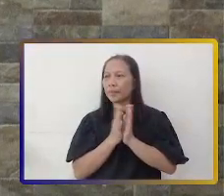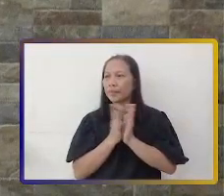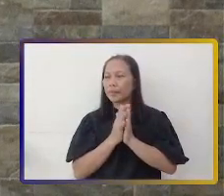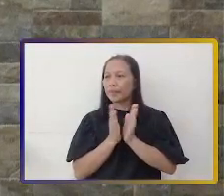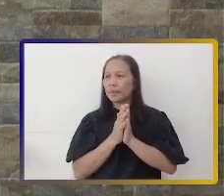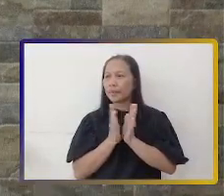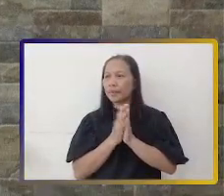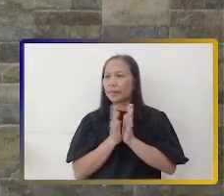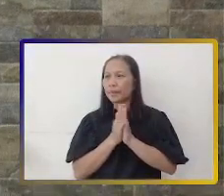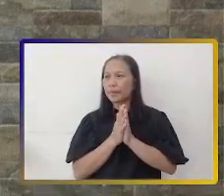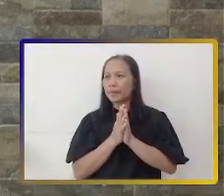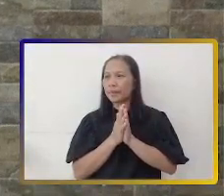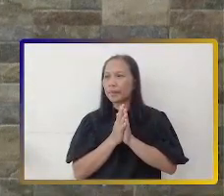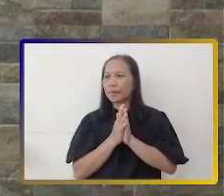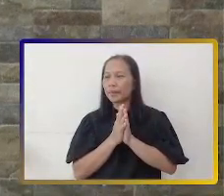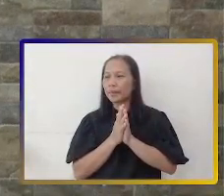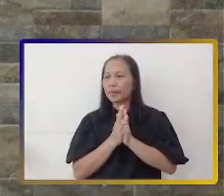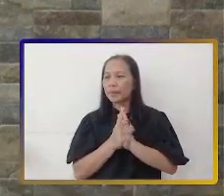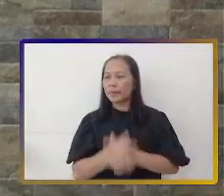natin